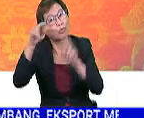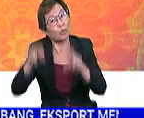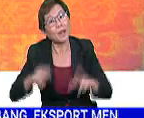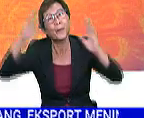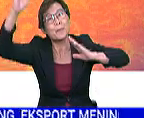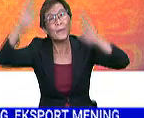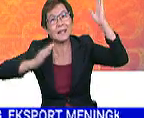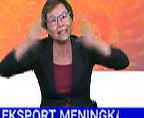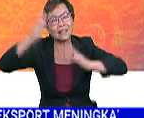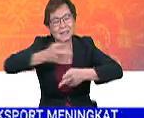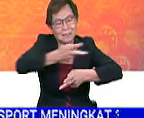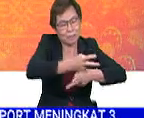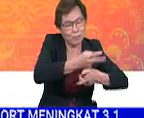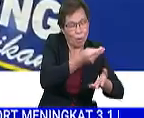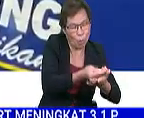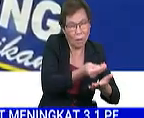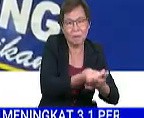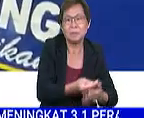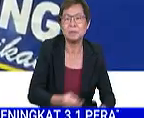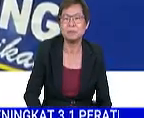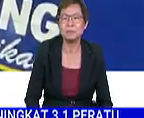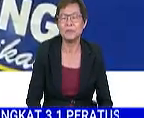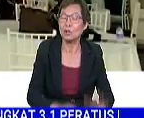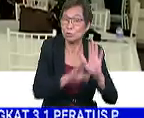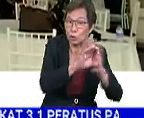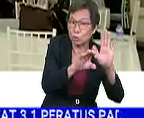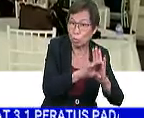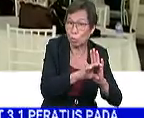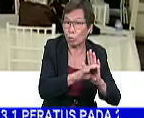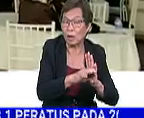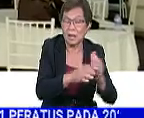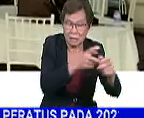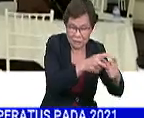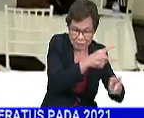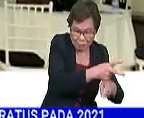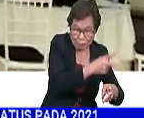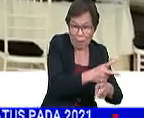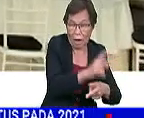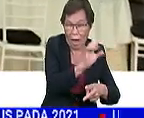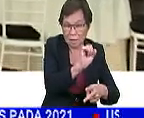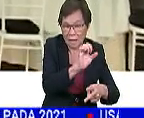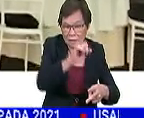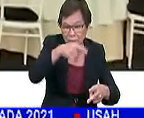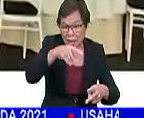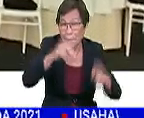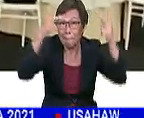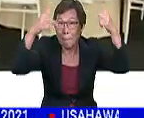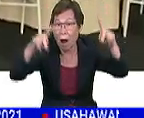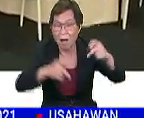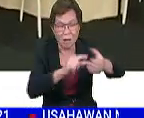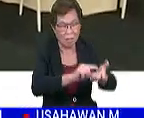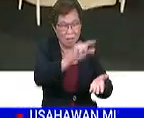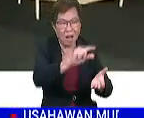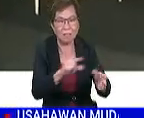di negara ini sebagai contoh katanya menerusi simpanan di bawah sspm Prime Geran